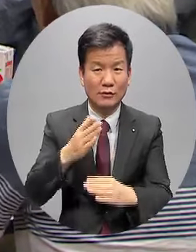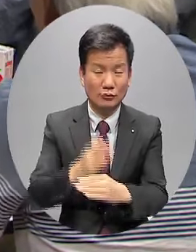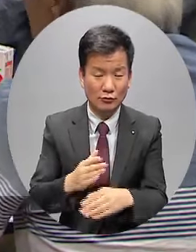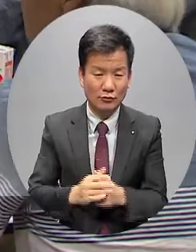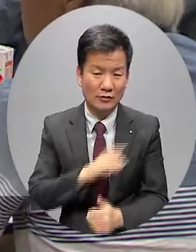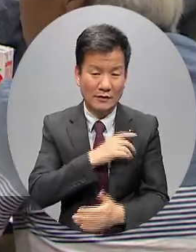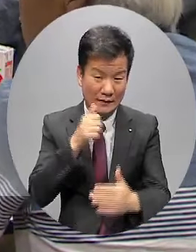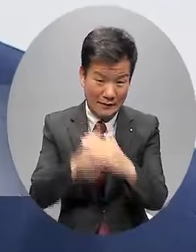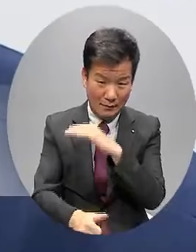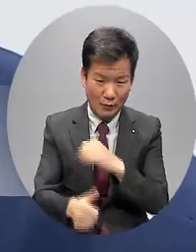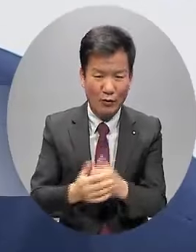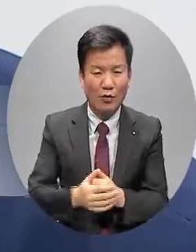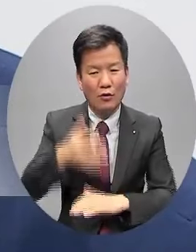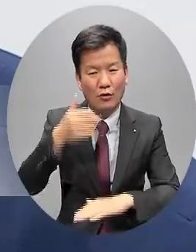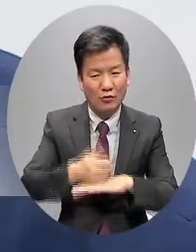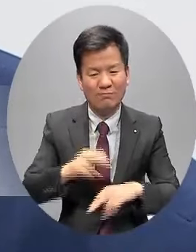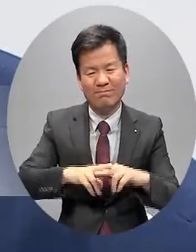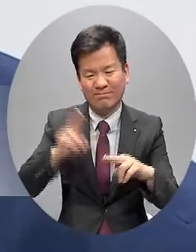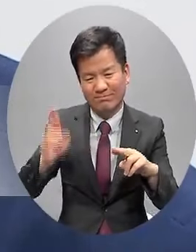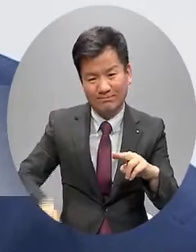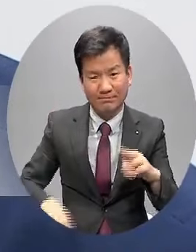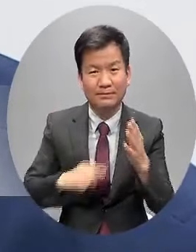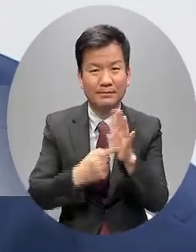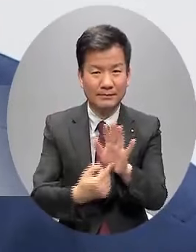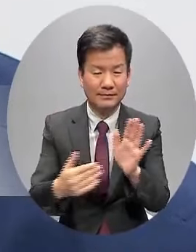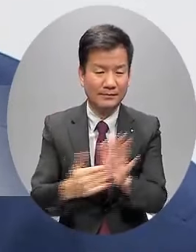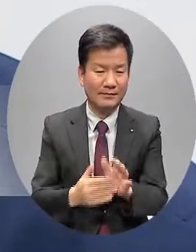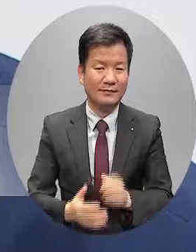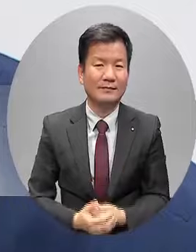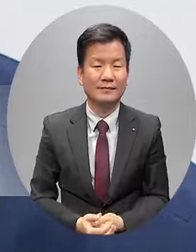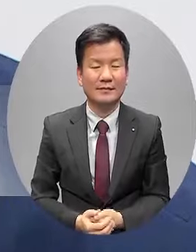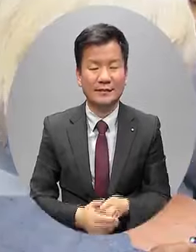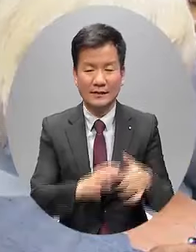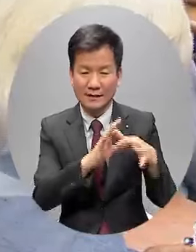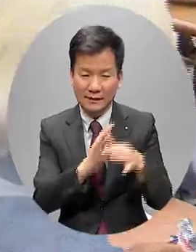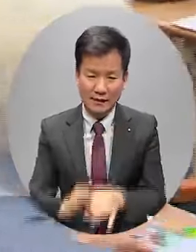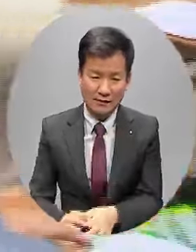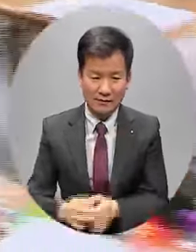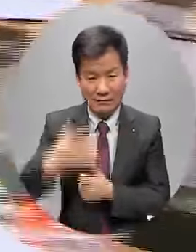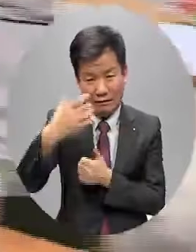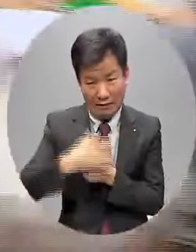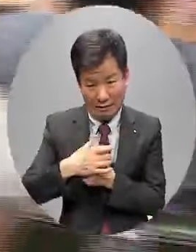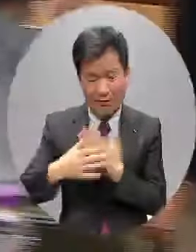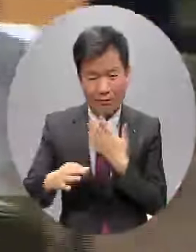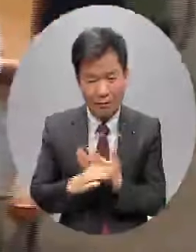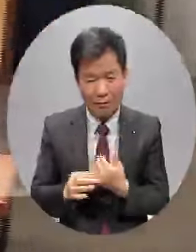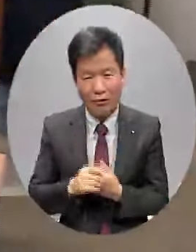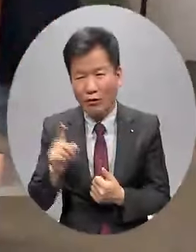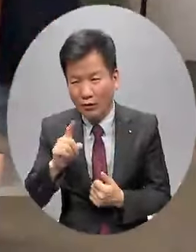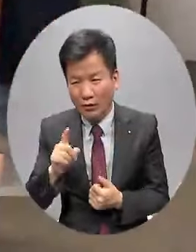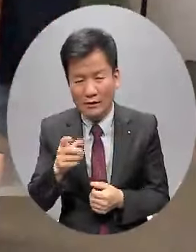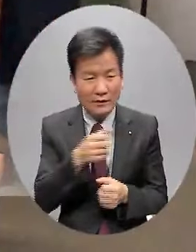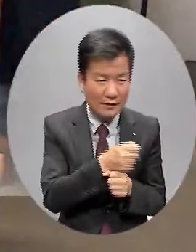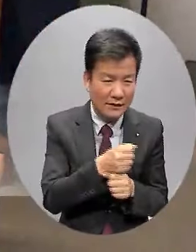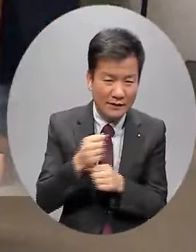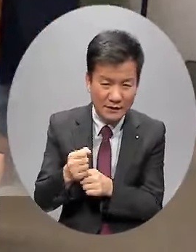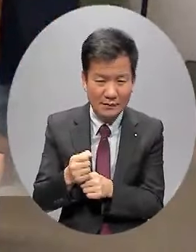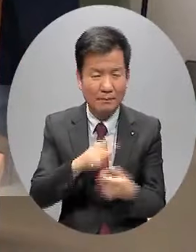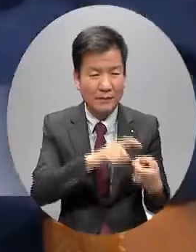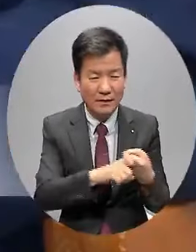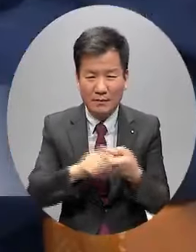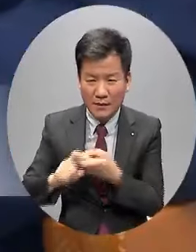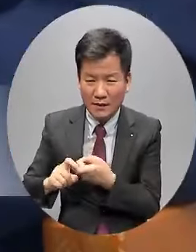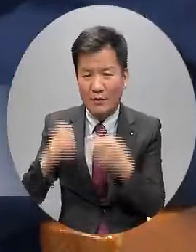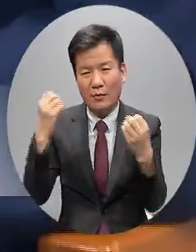발기인 대표가 결국 사를 밝혔습니다 계속 직책을 맡으면 어느 한편을 드는 것으로 비춰질 것